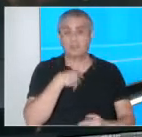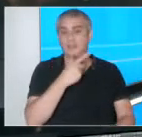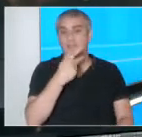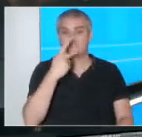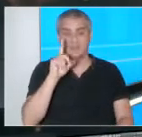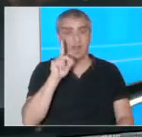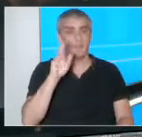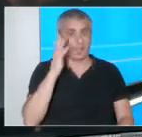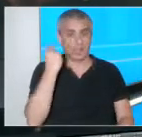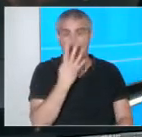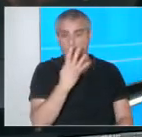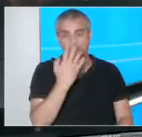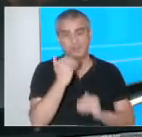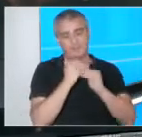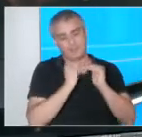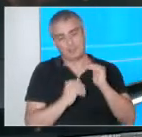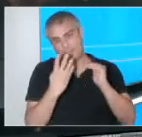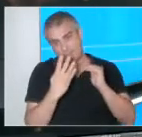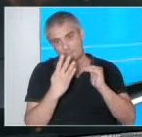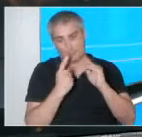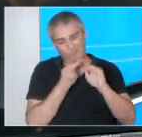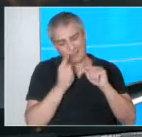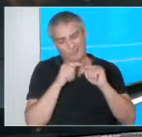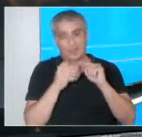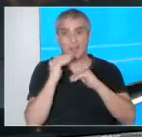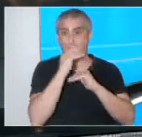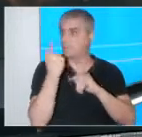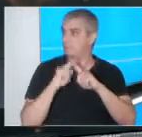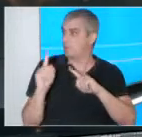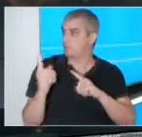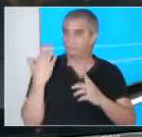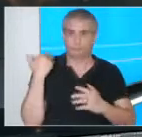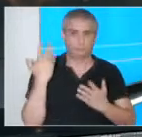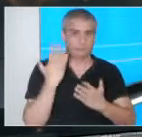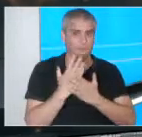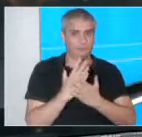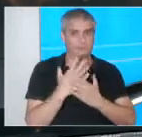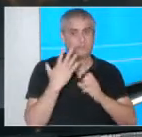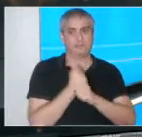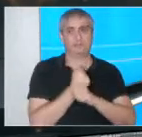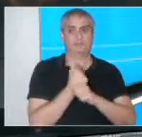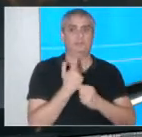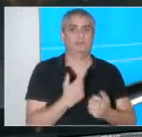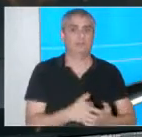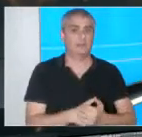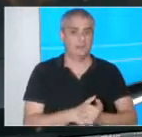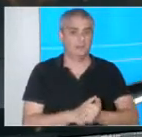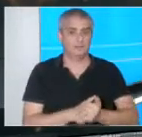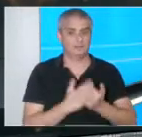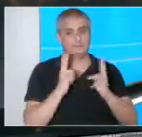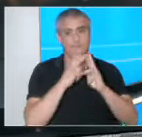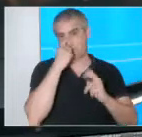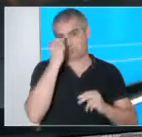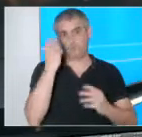פילברי הייתה ארבעה, ואני יודע ששם זה היה מתחת לארבעה, הוא הגיע להם כלפי מעלה. זה היה אבל לפני חודש. מאז כבר הוא הצליח אצל פוטין חמש שעות. התמונות